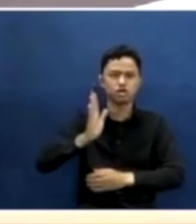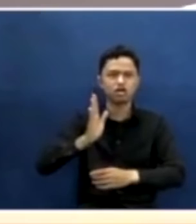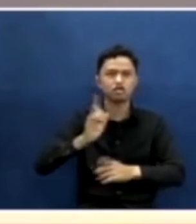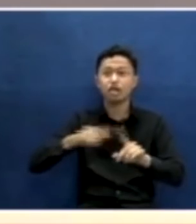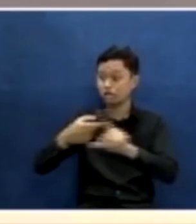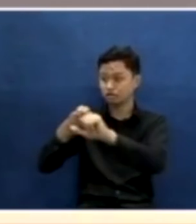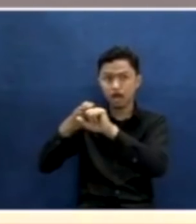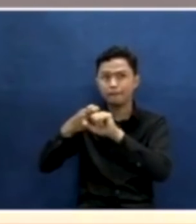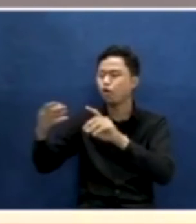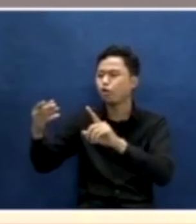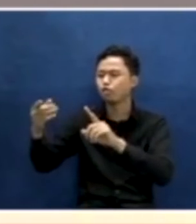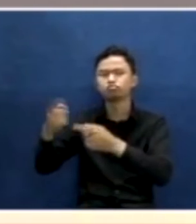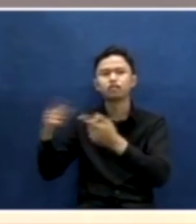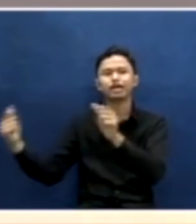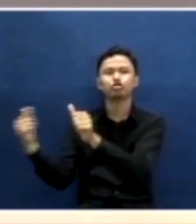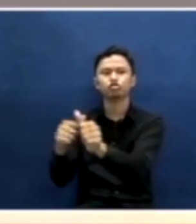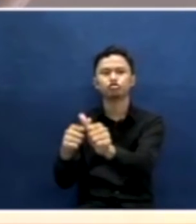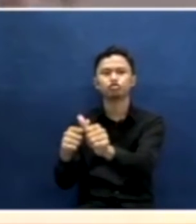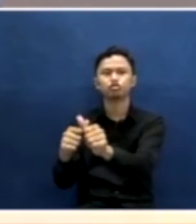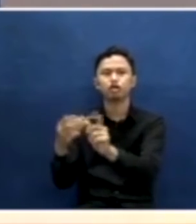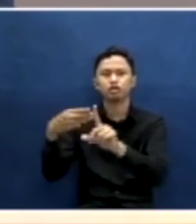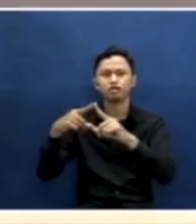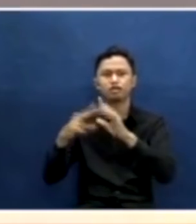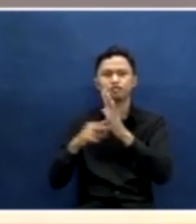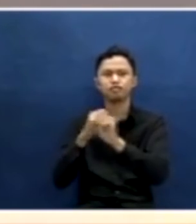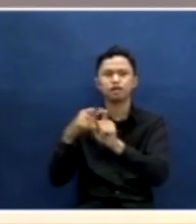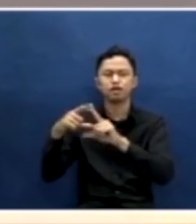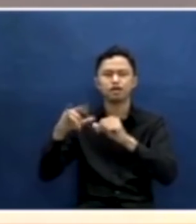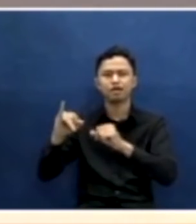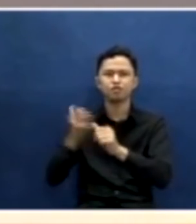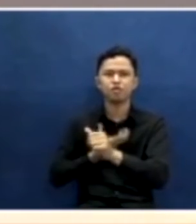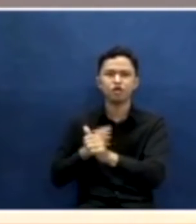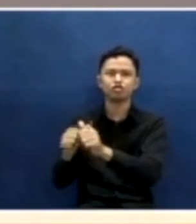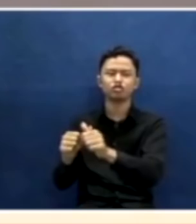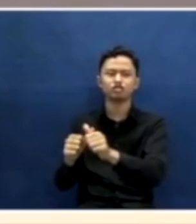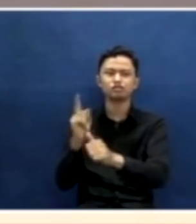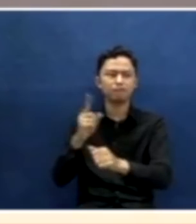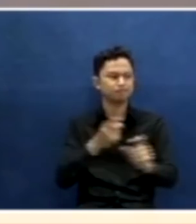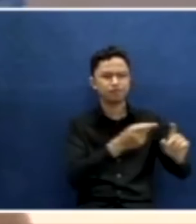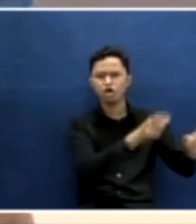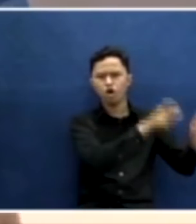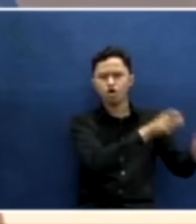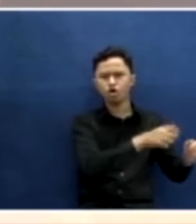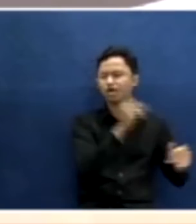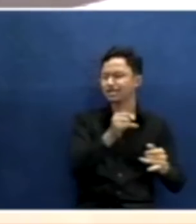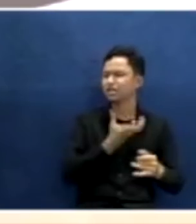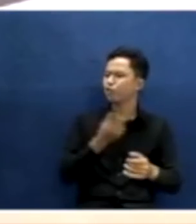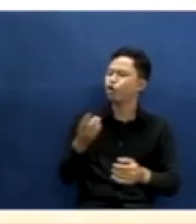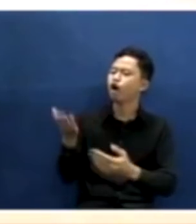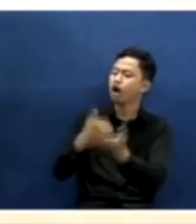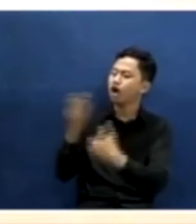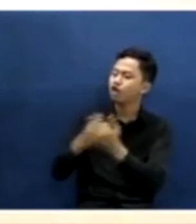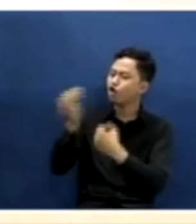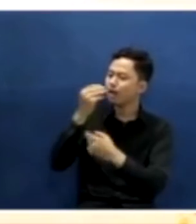dibuat orang musyrikun ketika kemudian ingin menghalalkan bangkai karena orang musyrikun pingin supaya para sahabat atau makan yang haram karena